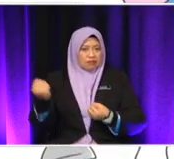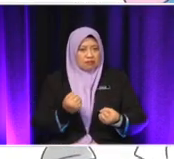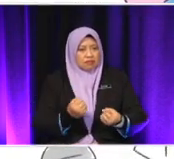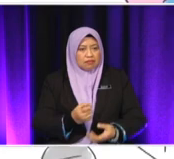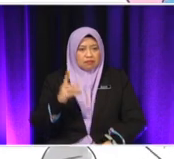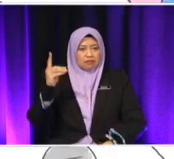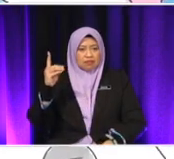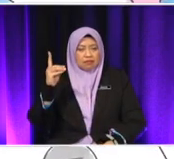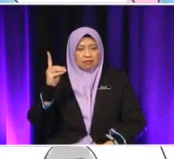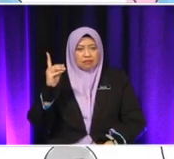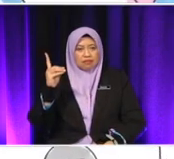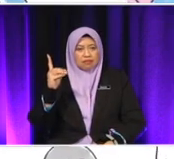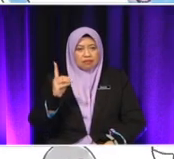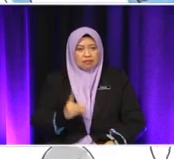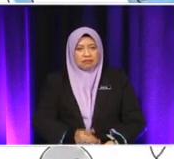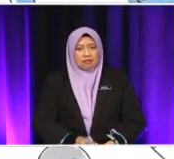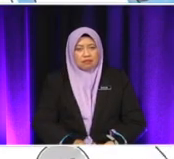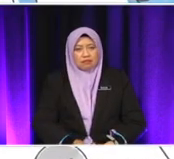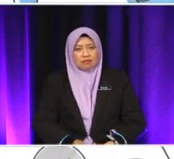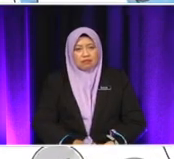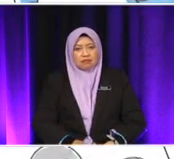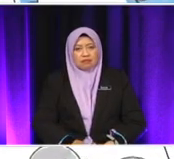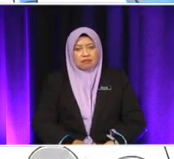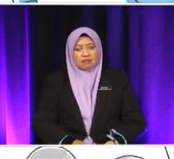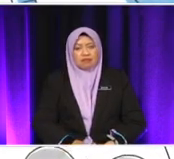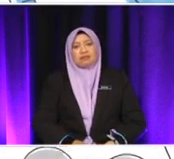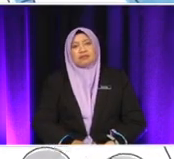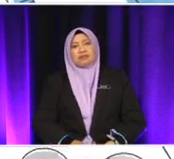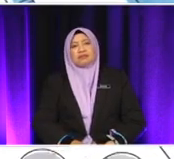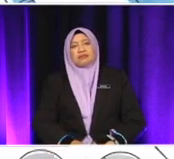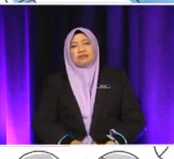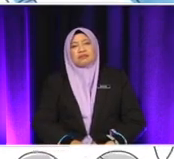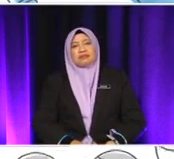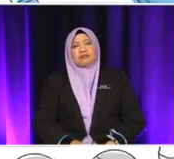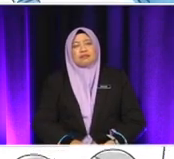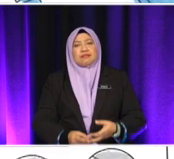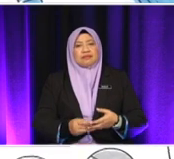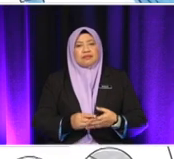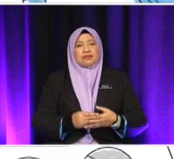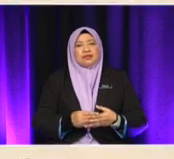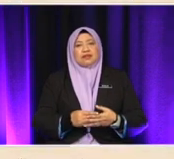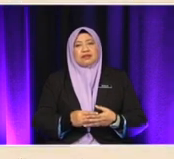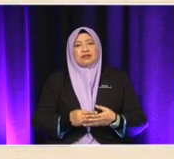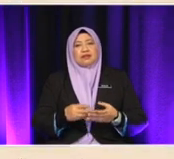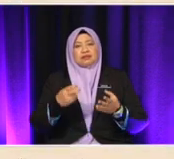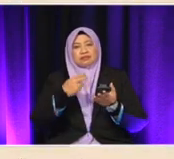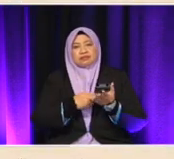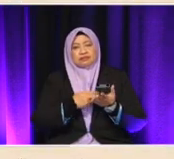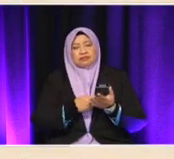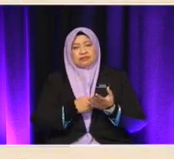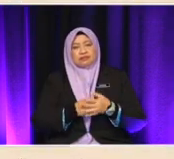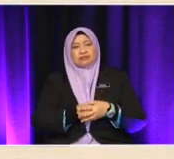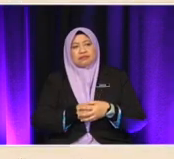harga kelapa sawit turun pada masa harapan Oke harga kelapa sawit dijagakan turun pada masa